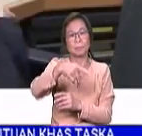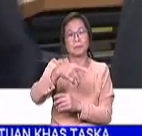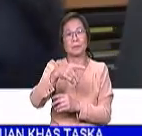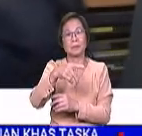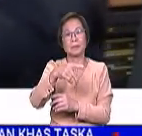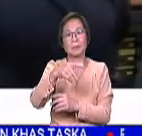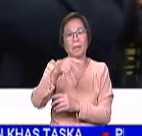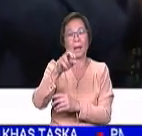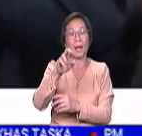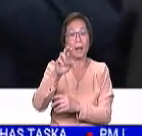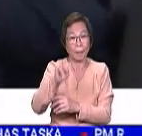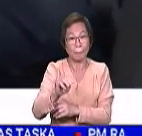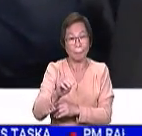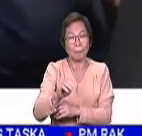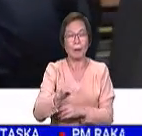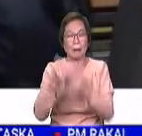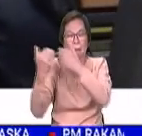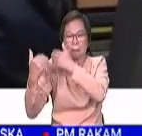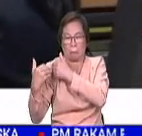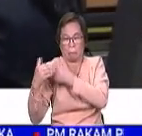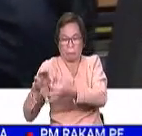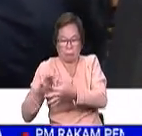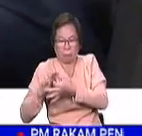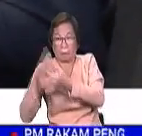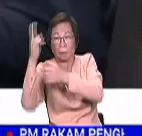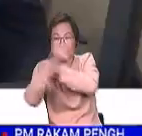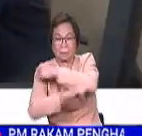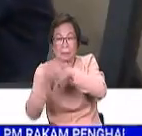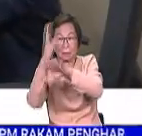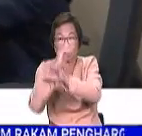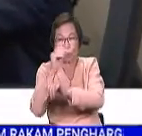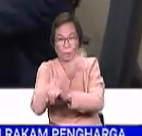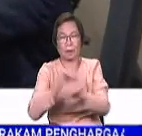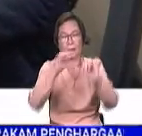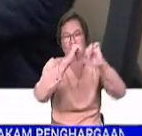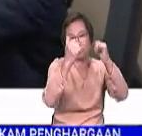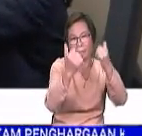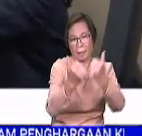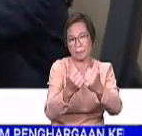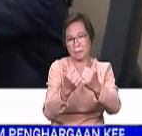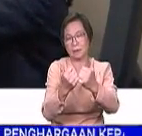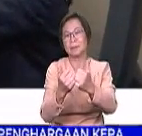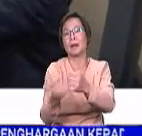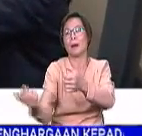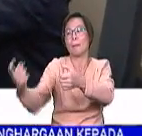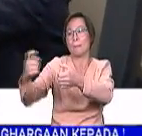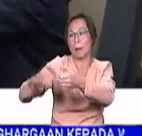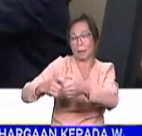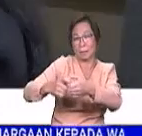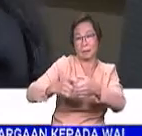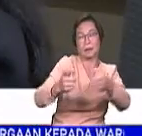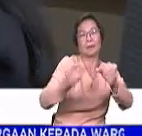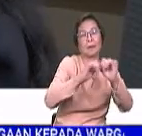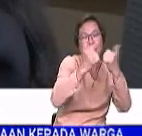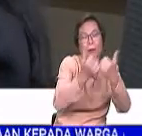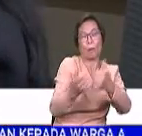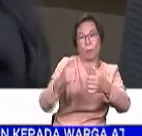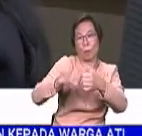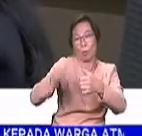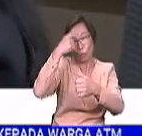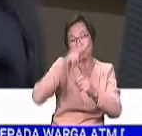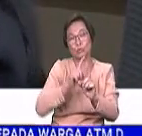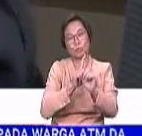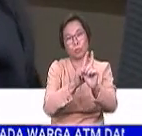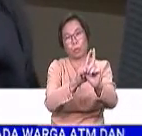kini berperan besar untuk bekerjasama dengan kerajaan Negeri serta agency berkaitan bagi memastikan prosedur operasi